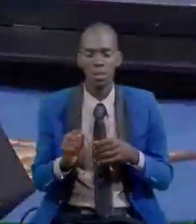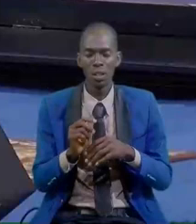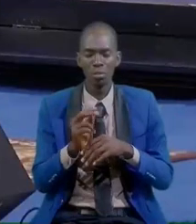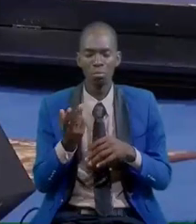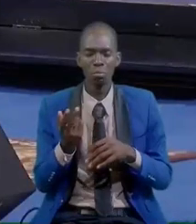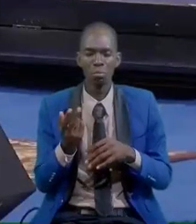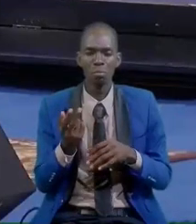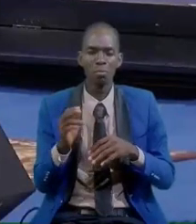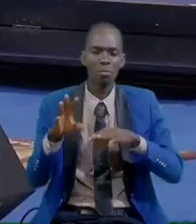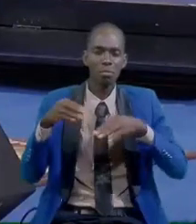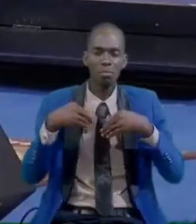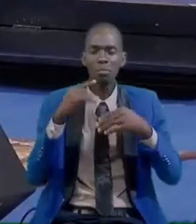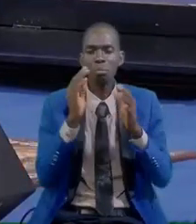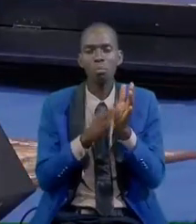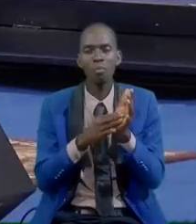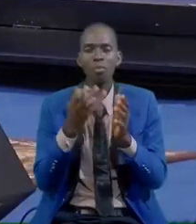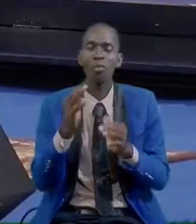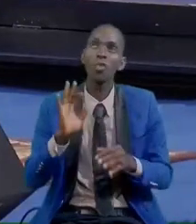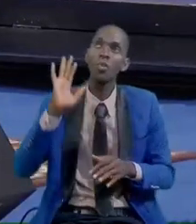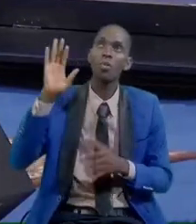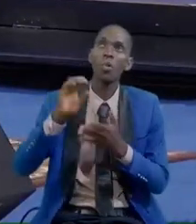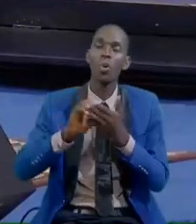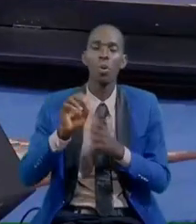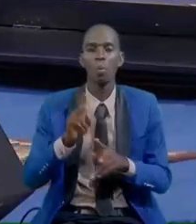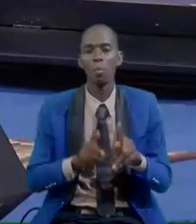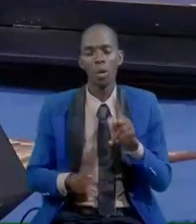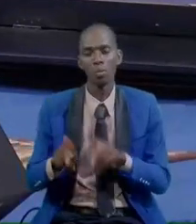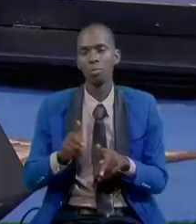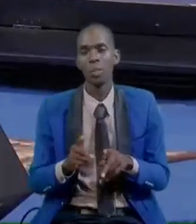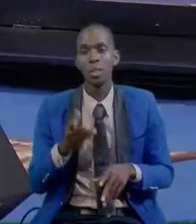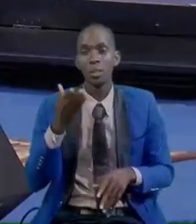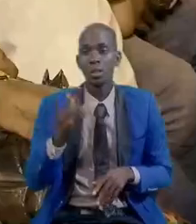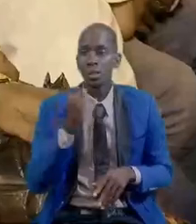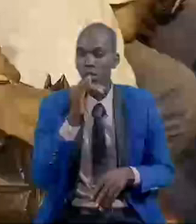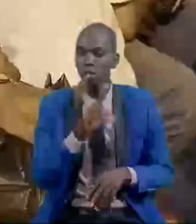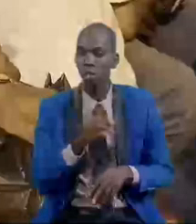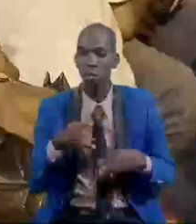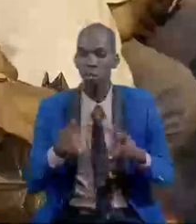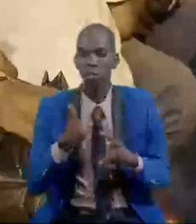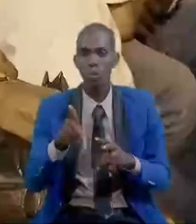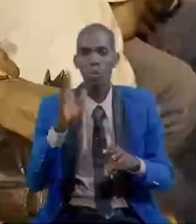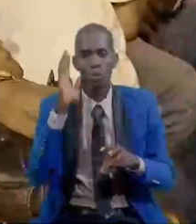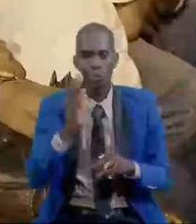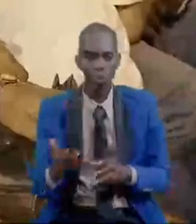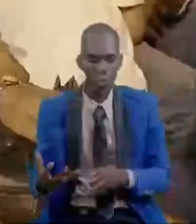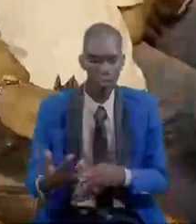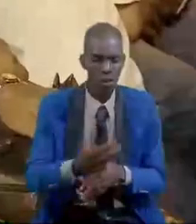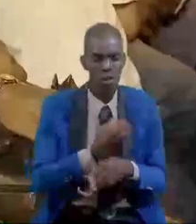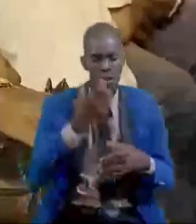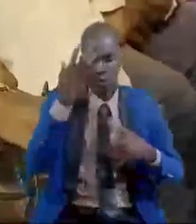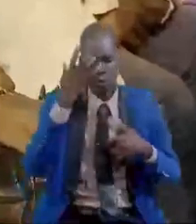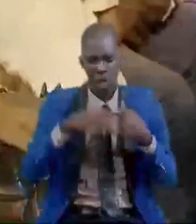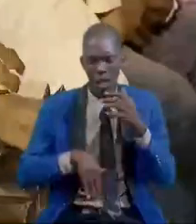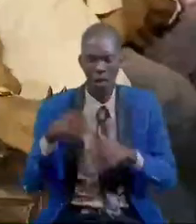de la joie, du bonheur de son peuple. Il n'y a pas de moyen, que tu repartes d'ici avec